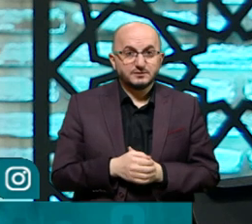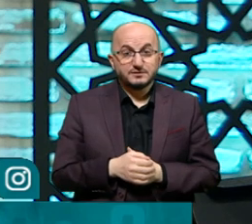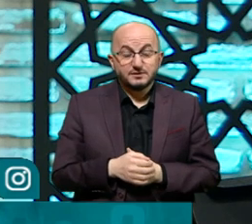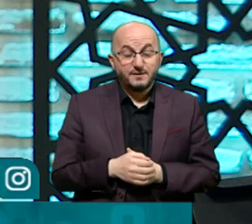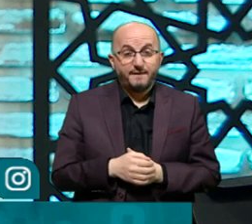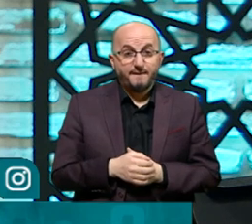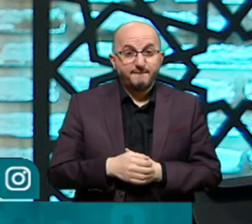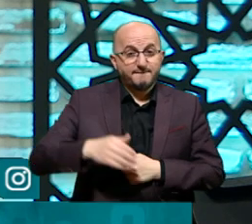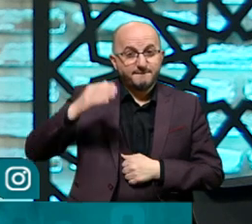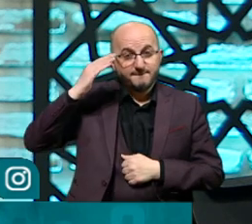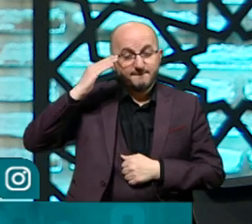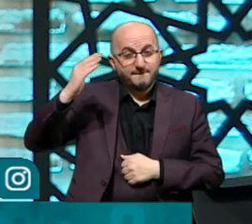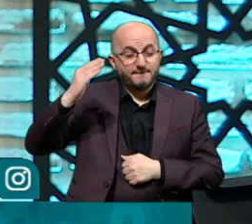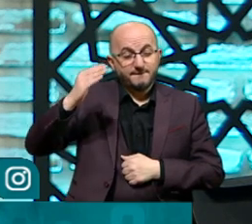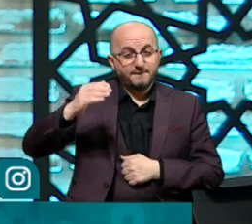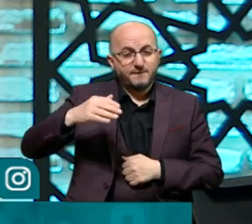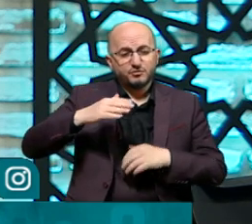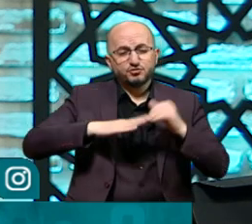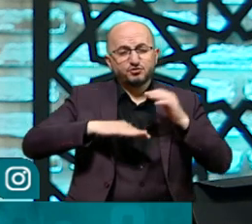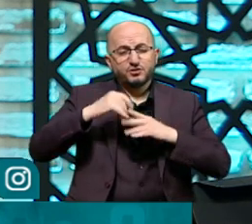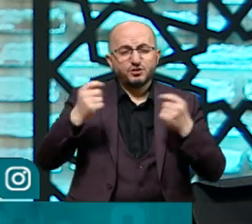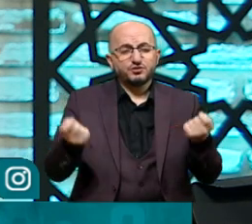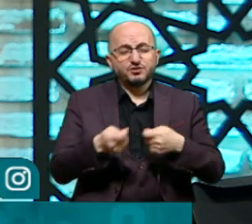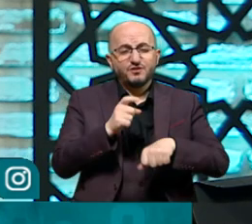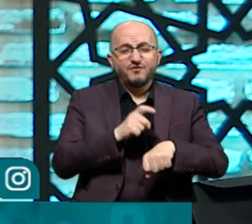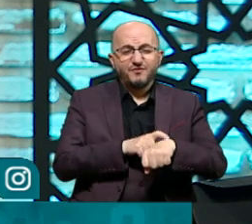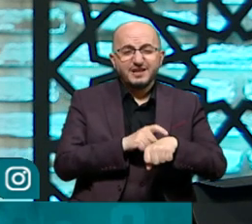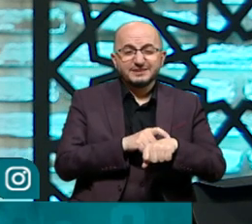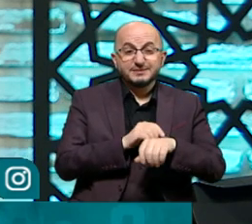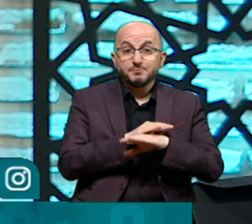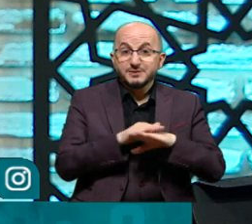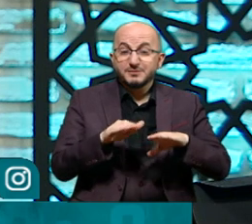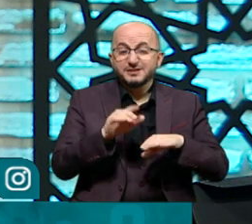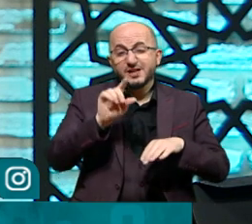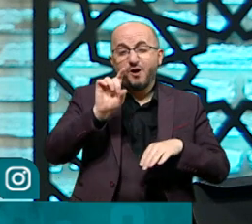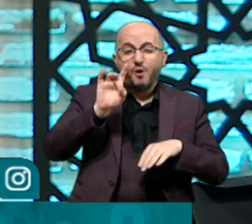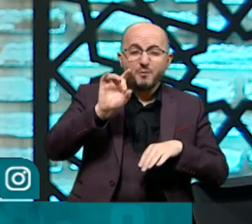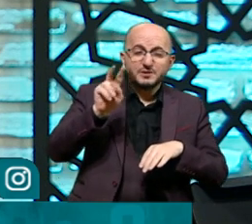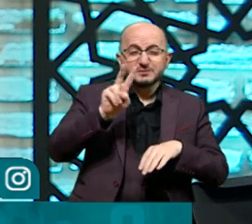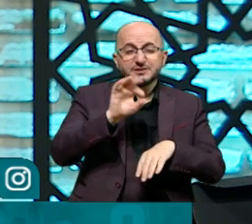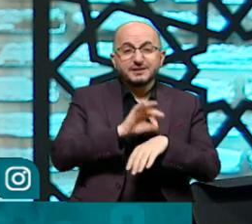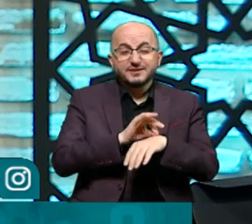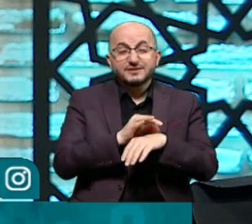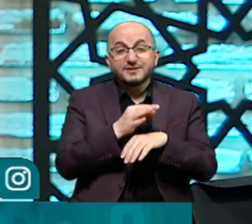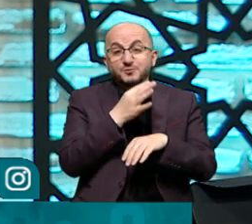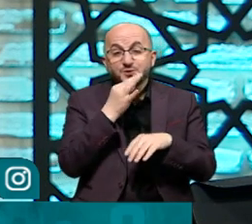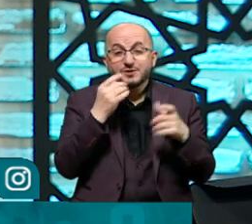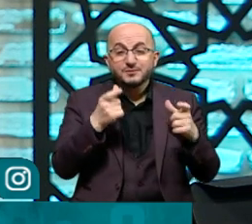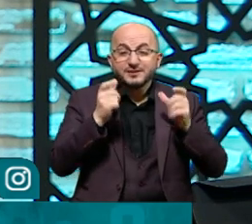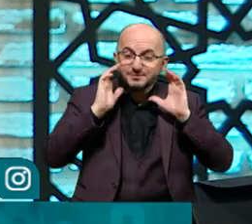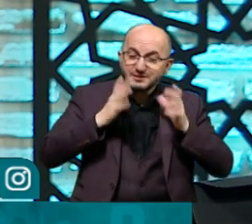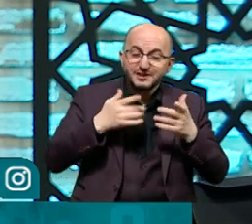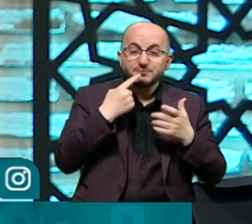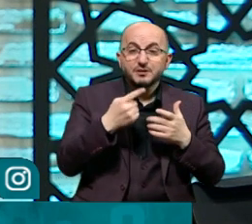Selam Mehmet Bey selamları var Efendisi inşaatta çalışırken vaktin geçmesine 15-20 dakika kala müsait bir yerde namaz kılayım dedim